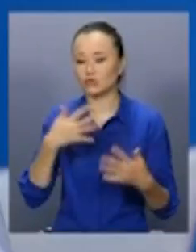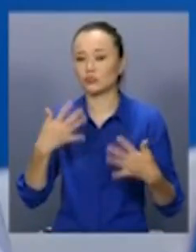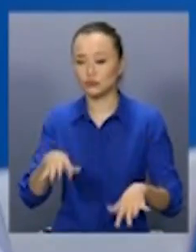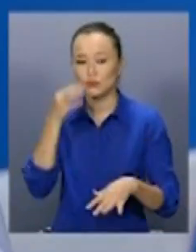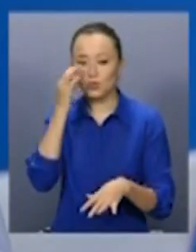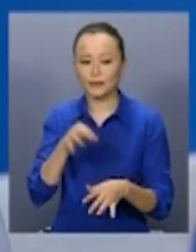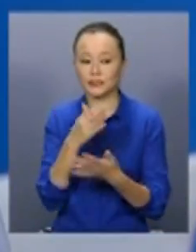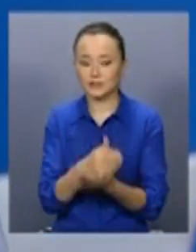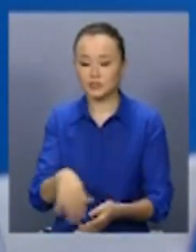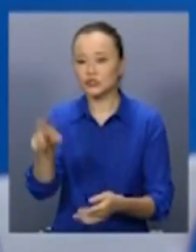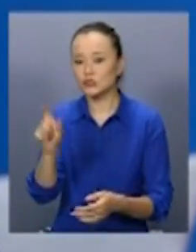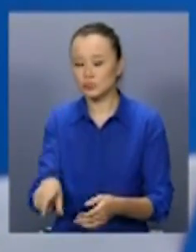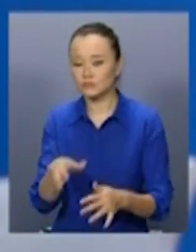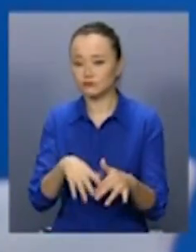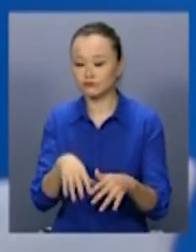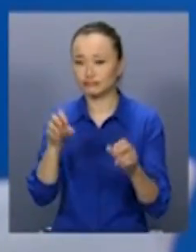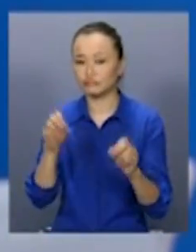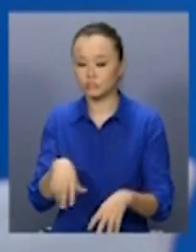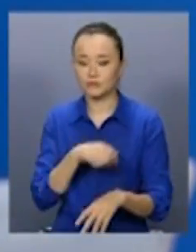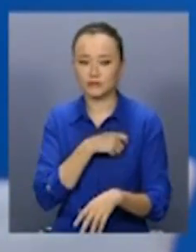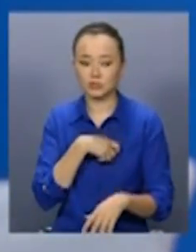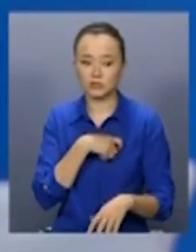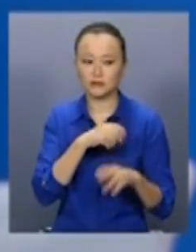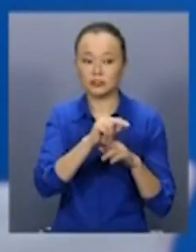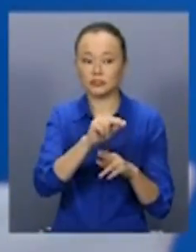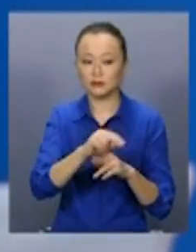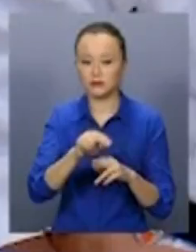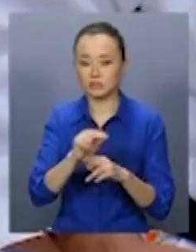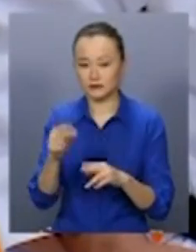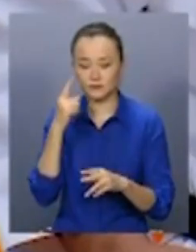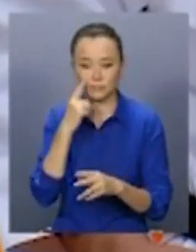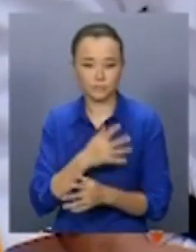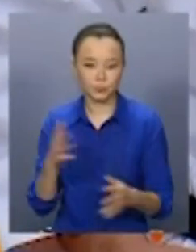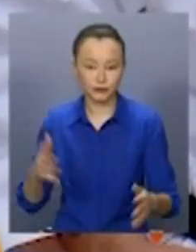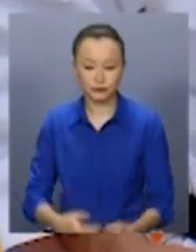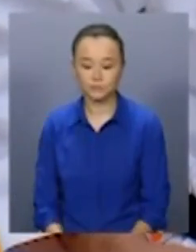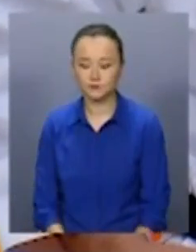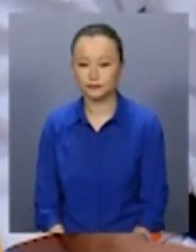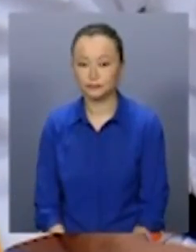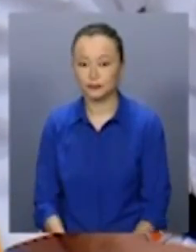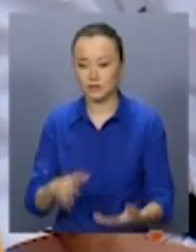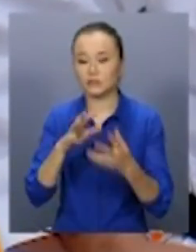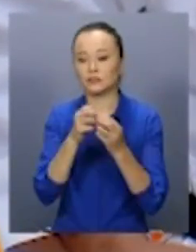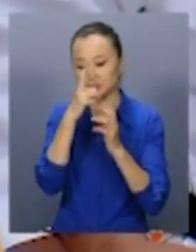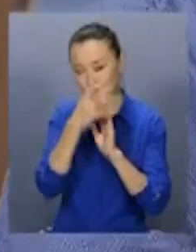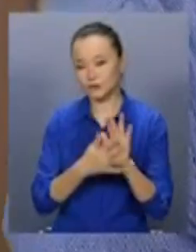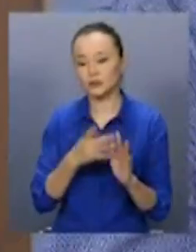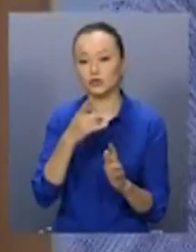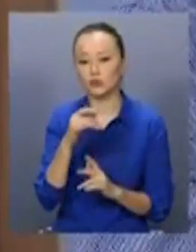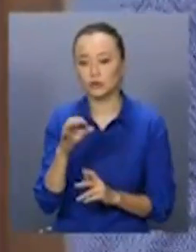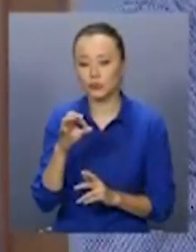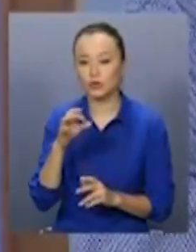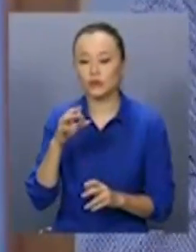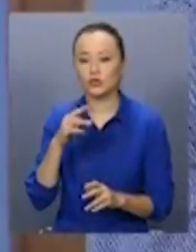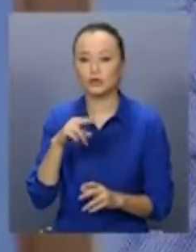тәжірибесі бар маман. Көбінде жаттықтырушылар дайындайды. Жаттықтырушыларды. Жалпы түсінікті. Енді бұл Гозюру мен